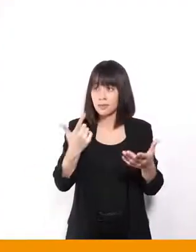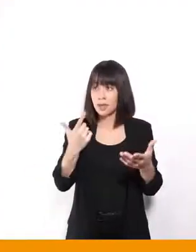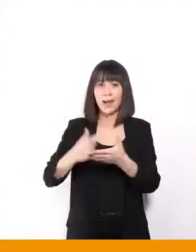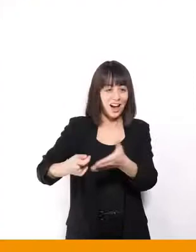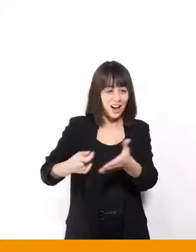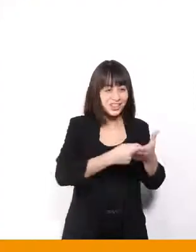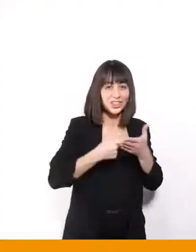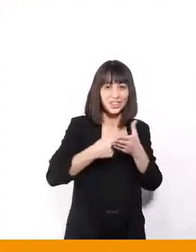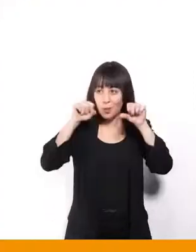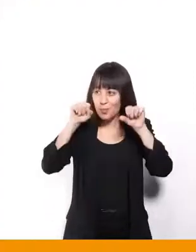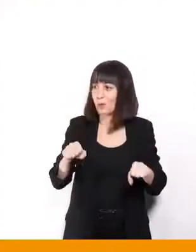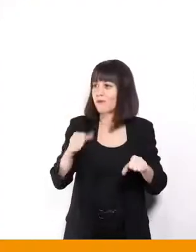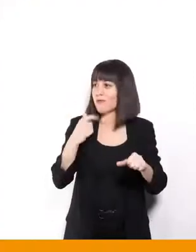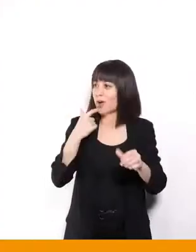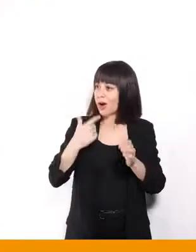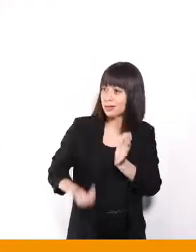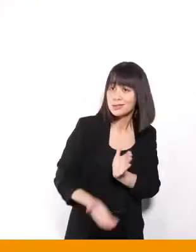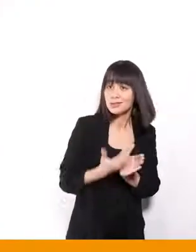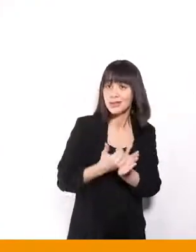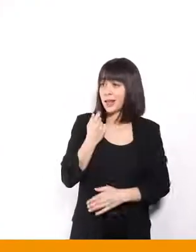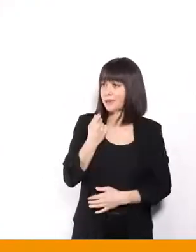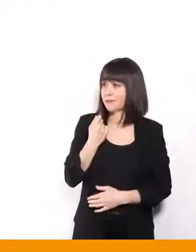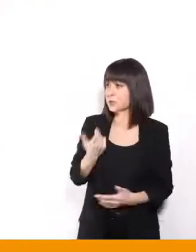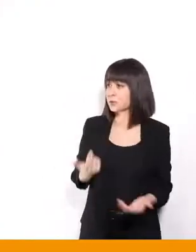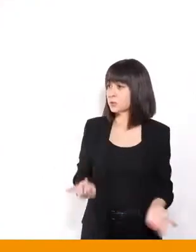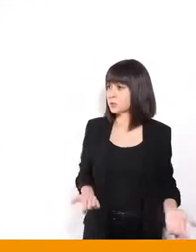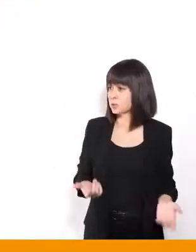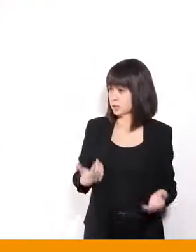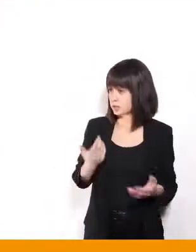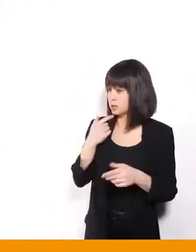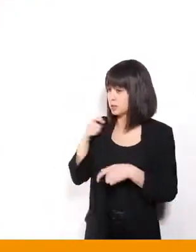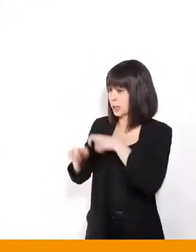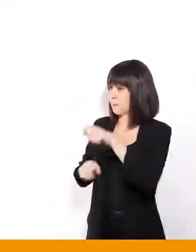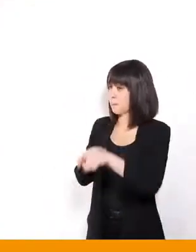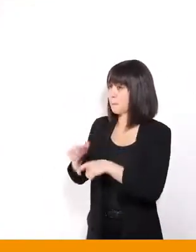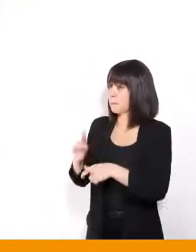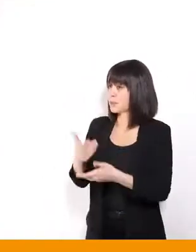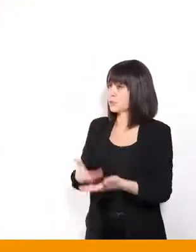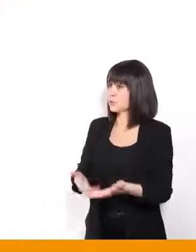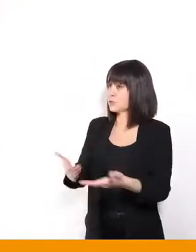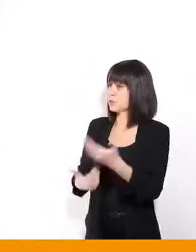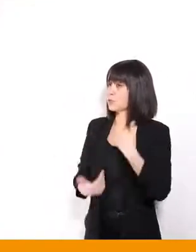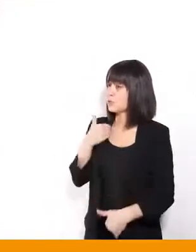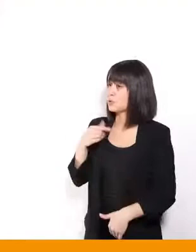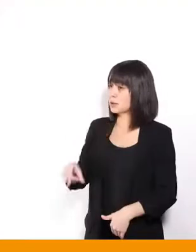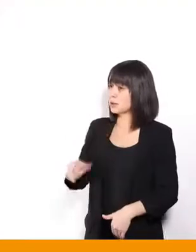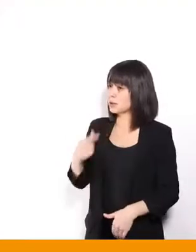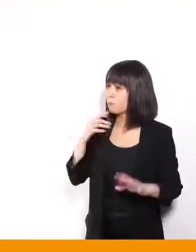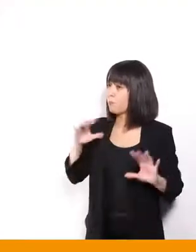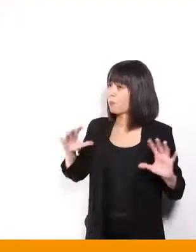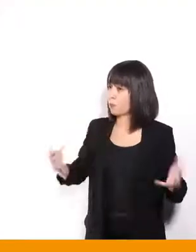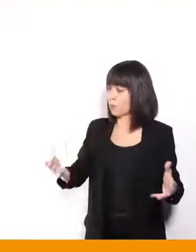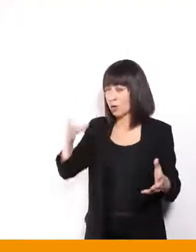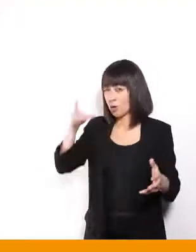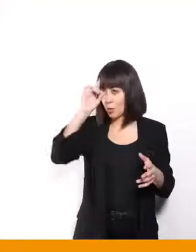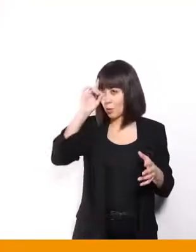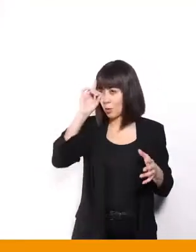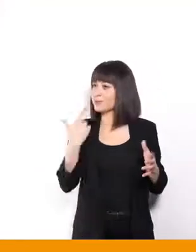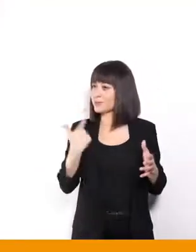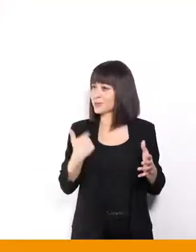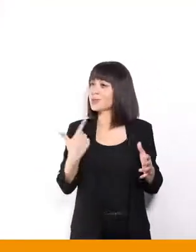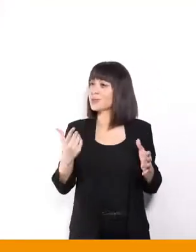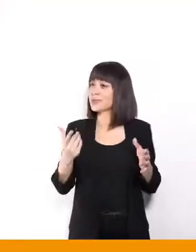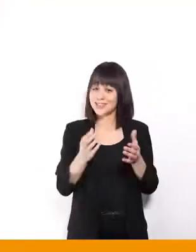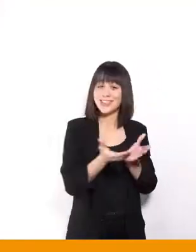personnes handicapées, qu'est-ce que vous pourriez mettre en place? Parce que l'individualisation répond évidemment à une revendication très,